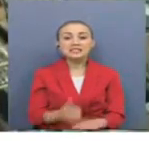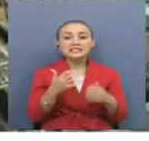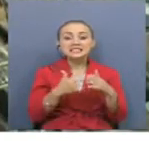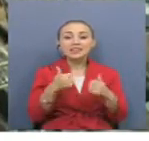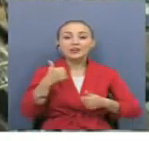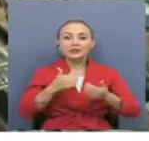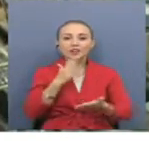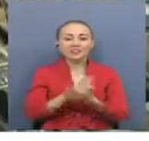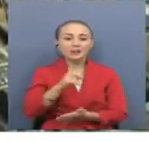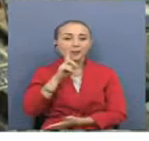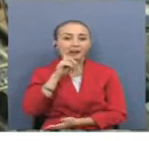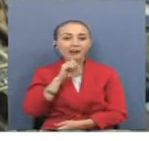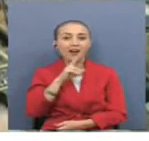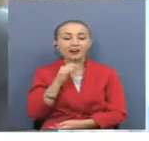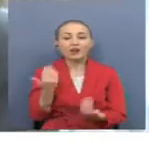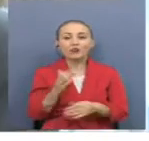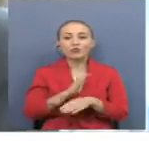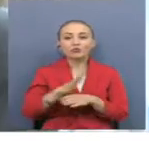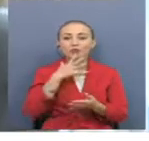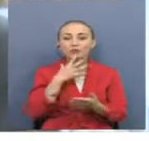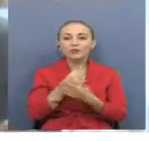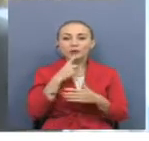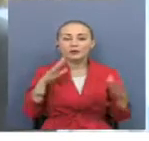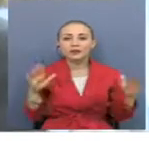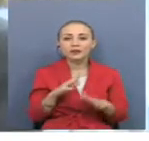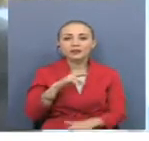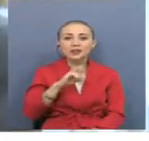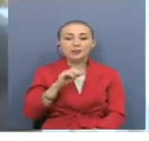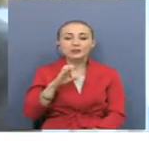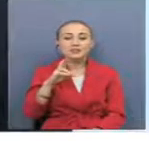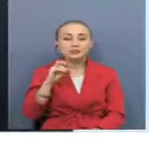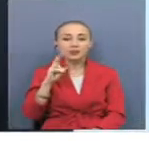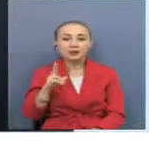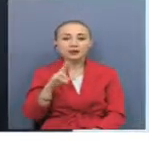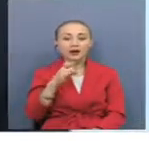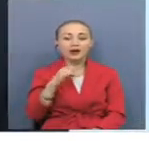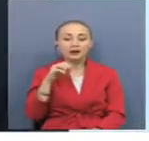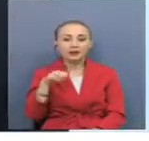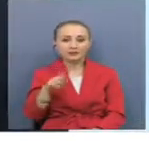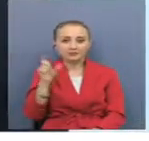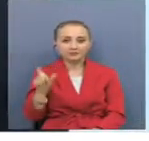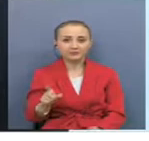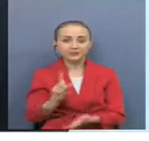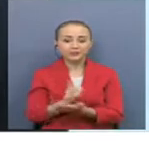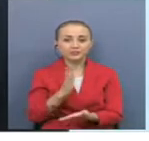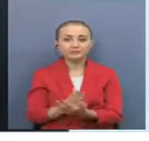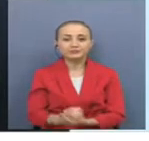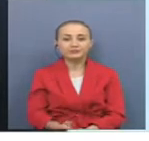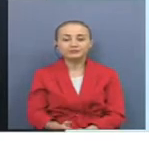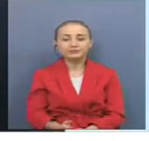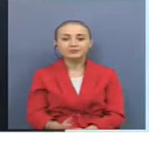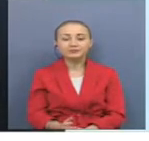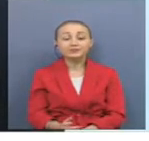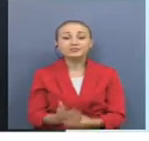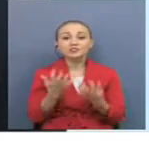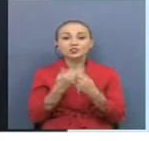шығып, көкшеліктерге танылып келе жатқан Табысбек Сен, Қайрат Сейтқазиндер бар. Көкшедегі жас ақындар, өзімізбен қатарлас